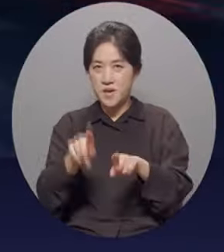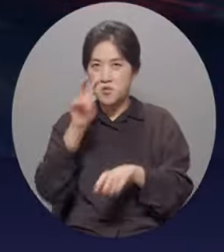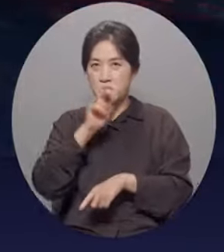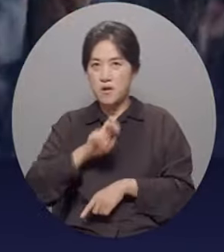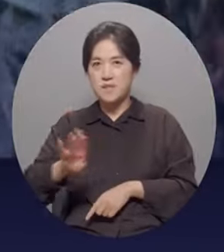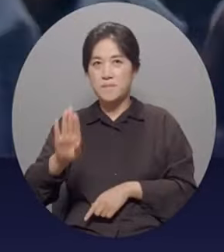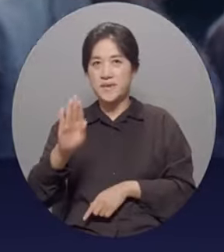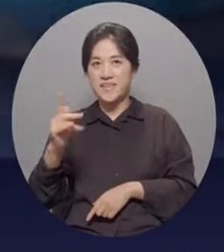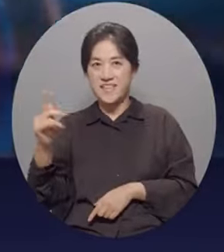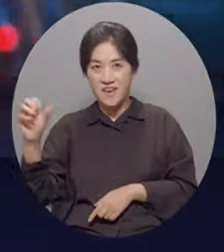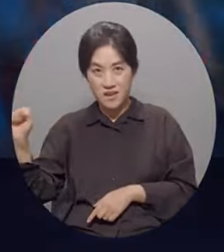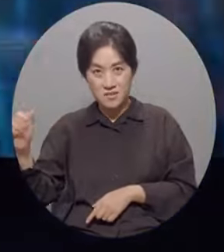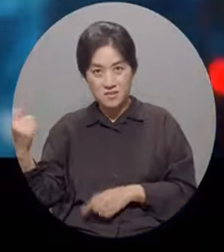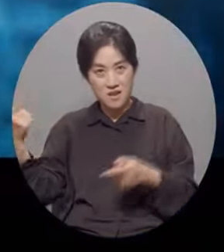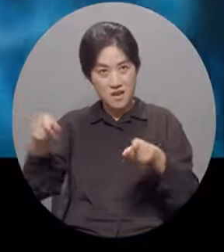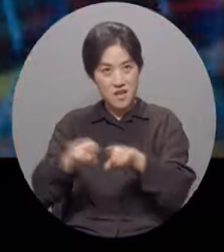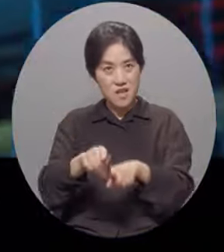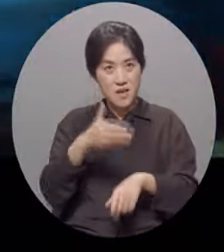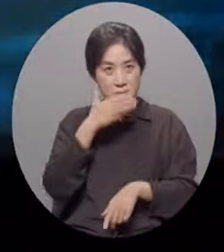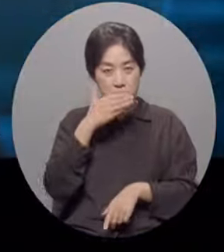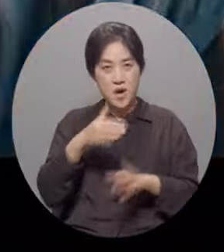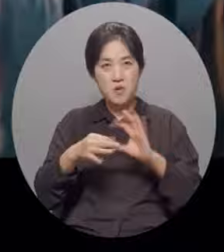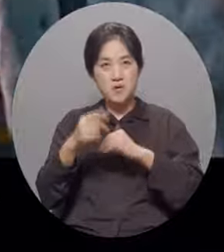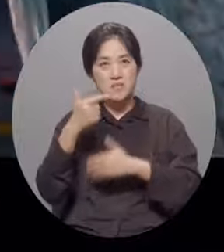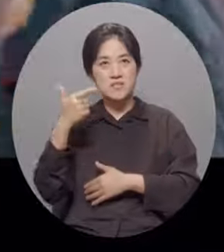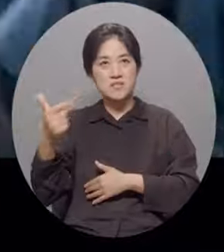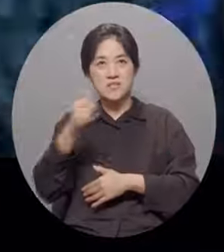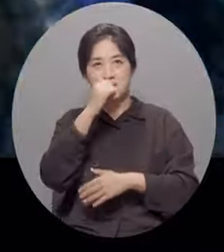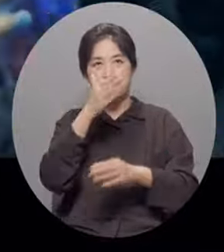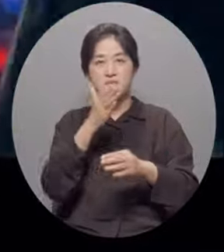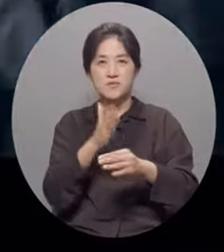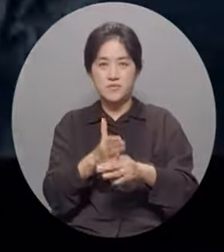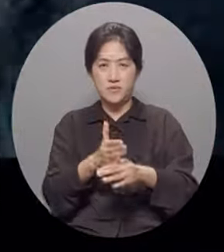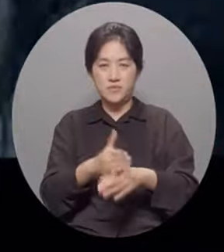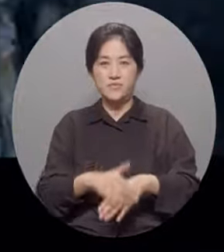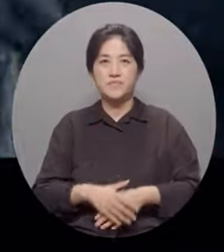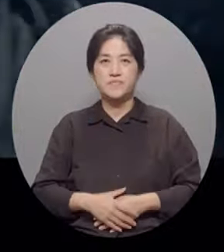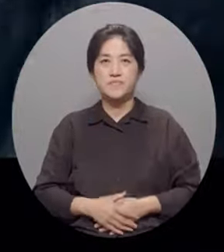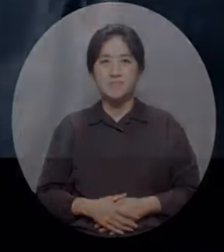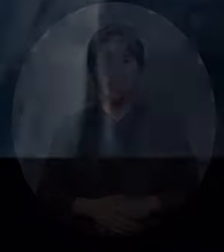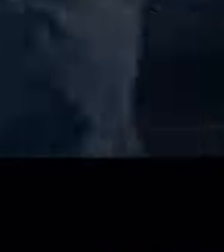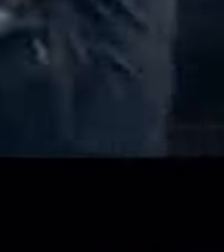방탄소년단이 무대에 오를지 여부에도 관심이 모아지고 있습니다. MBC 뉴스 문다영입니다.